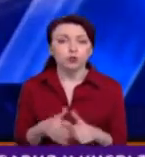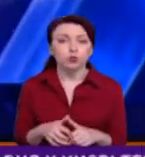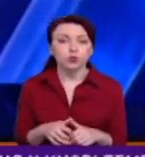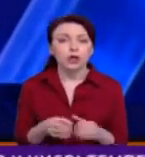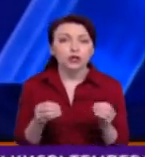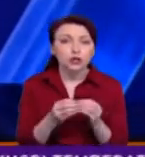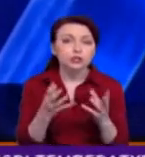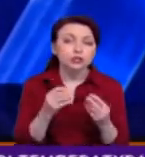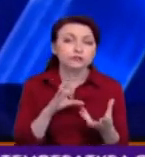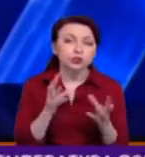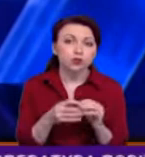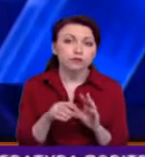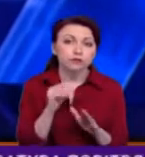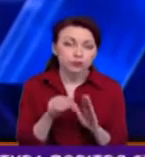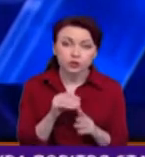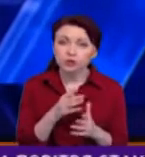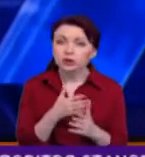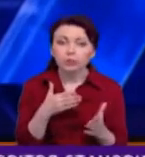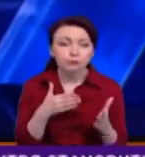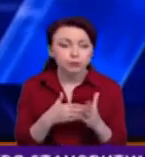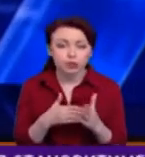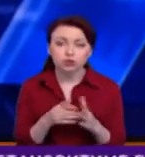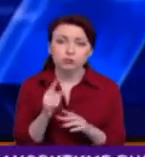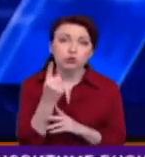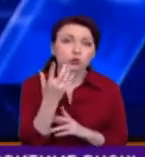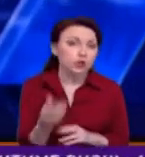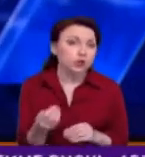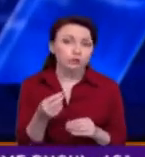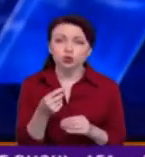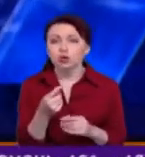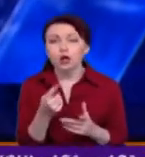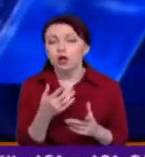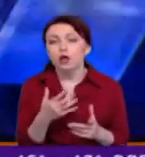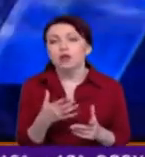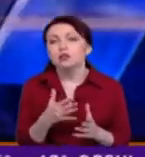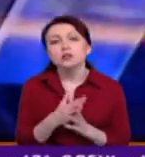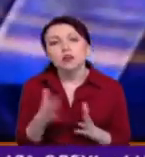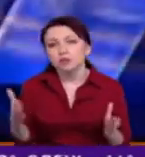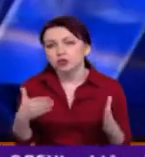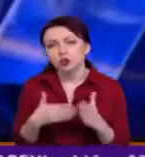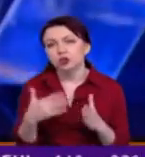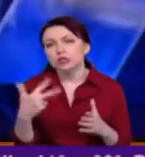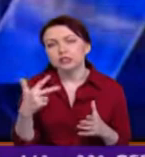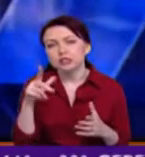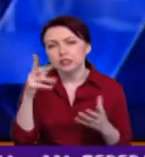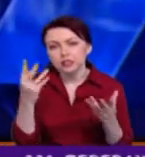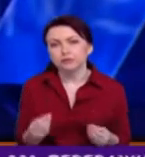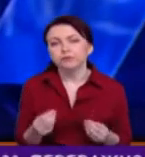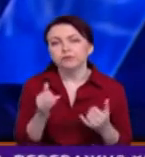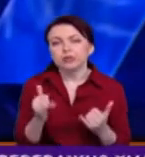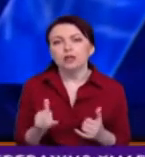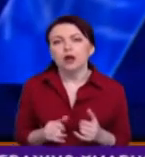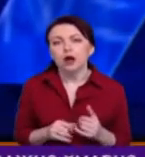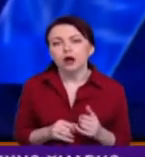підрахунок результату, не більше 10. Це не значить, що буде 10. Може один день бути. І так само не більше 30 днів для проведення